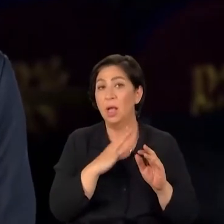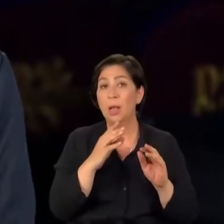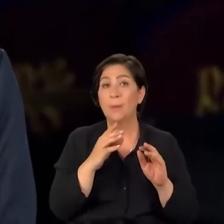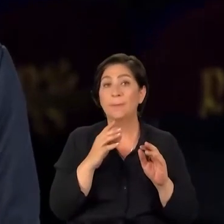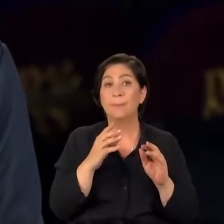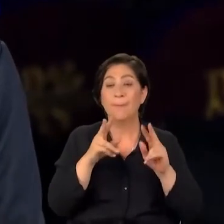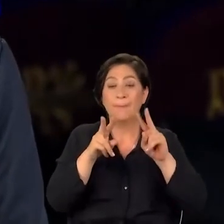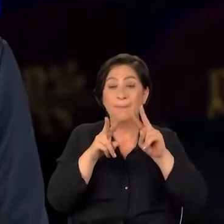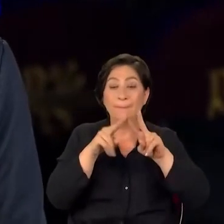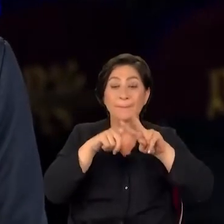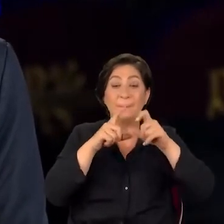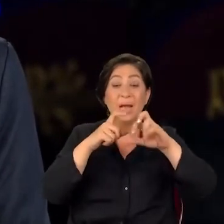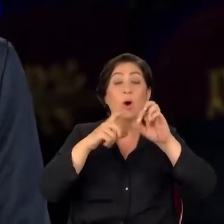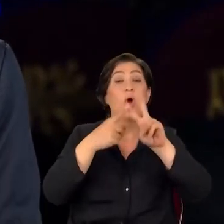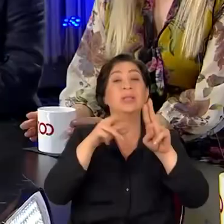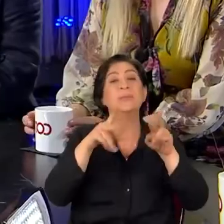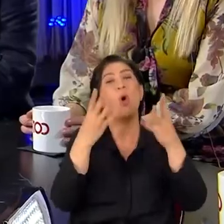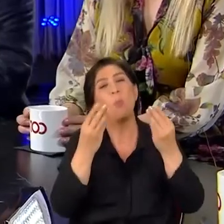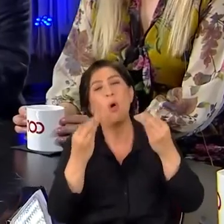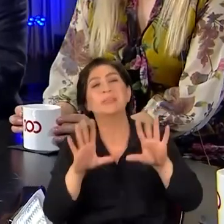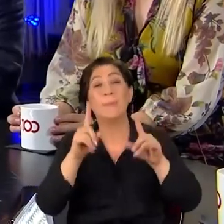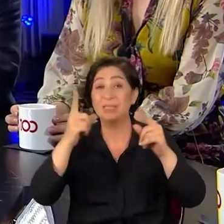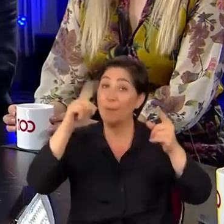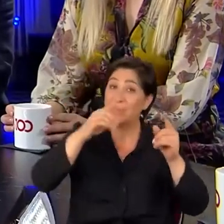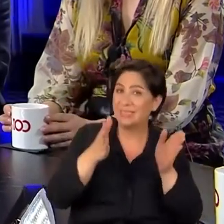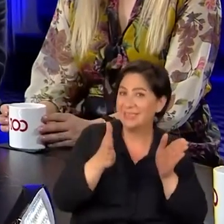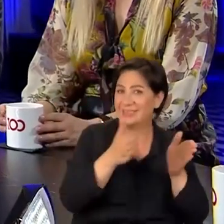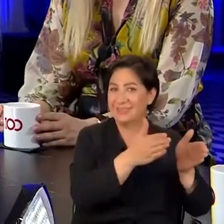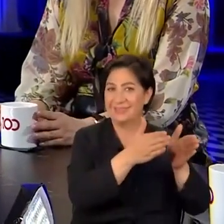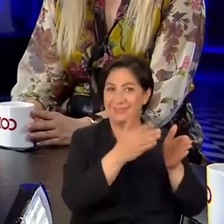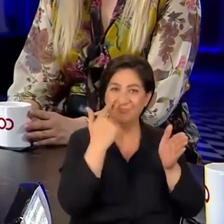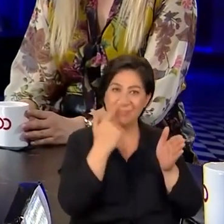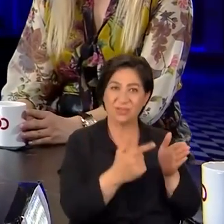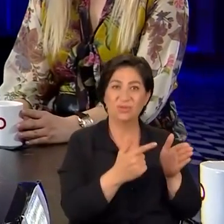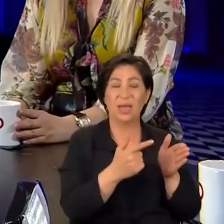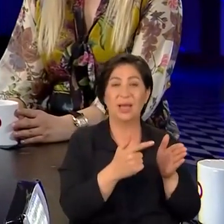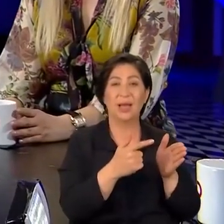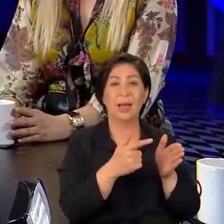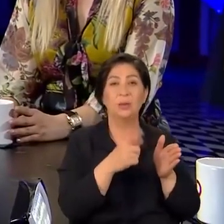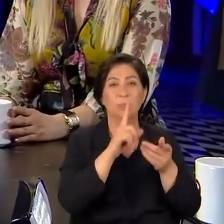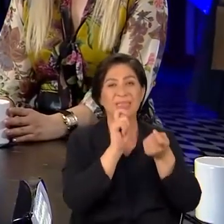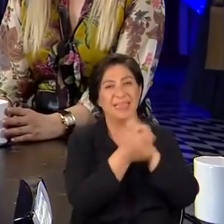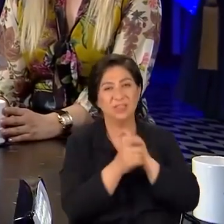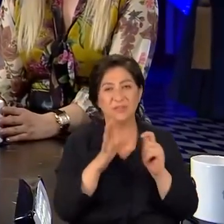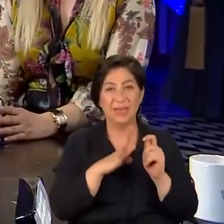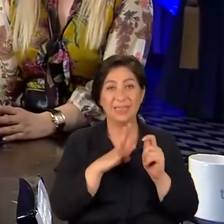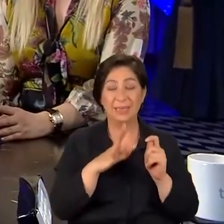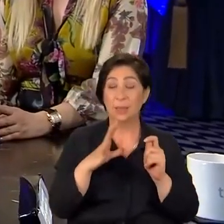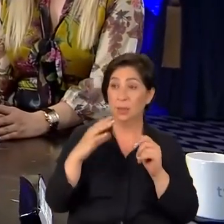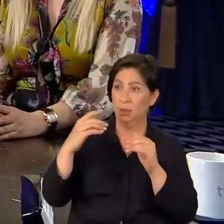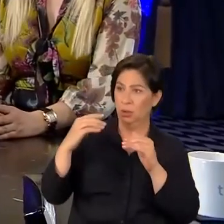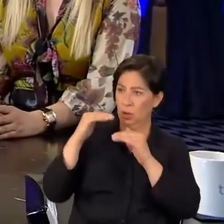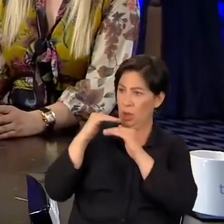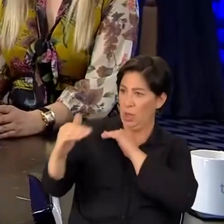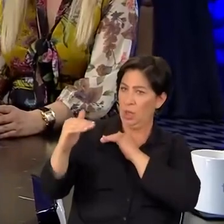yani Macron gibi olup olmaması meselesi değil, başka bir paralelde, yani siyaseti geniş planda alırsak şöyle bir değişiklik var. Sivil toplum